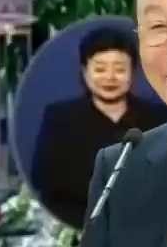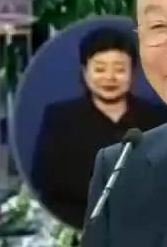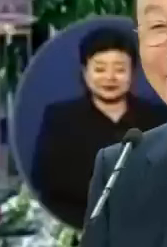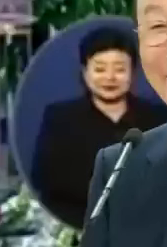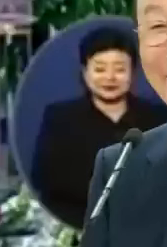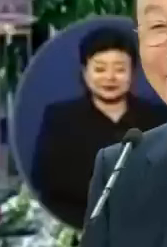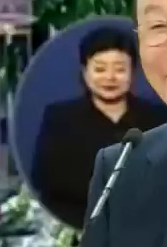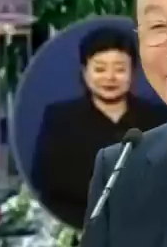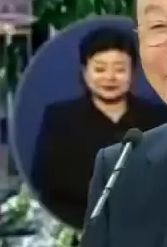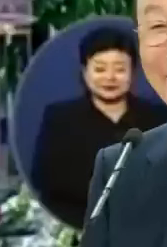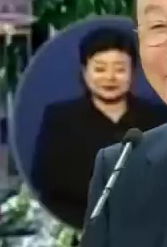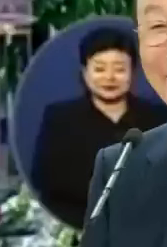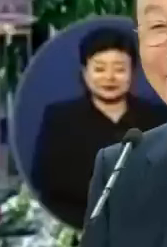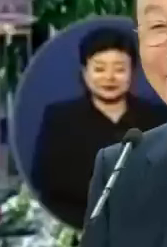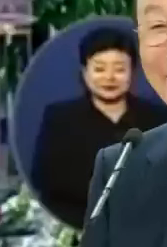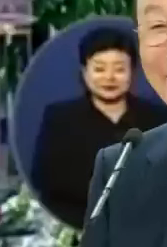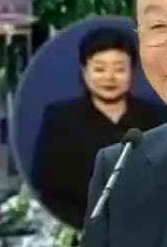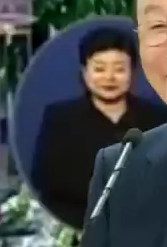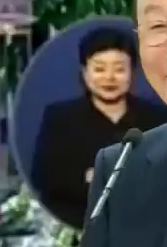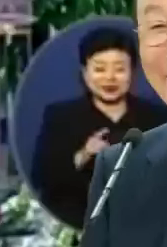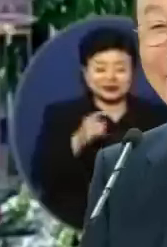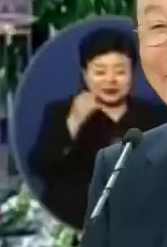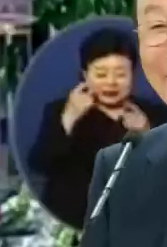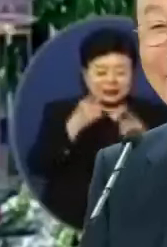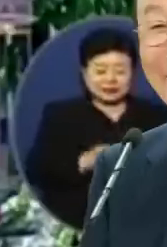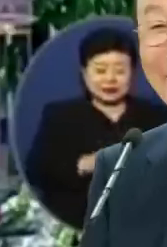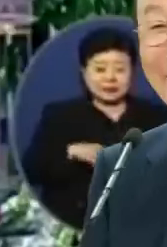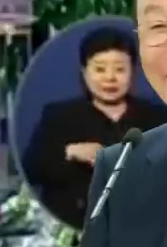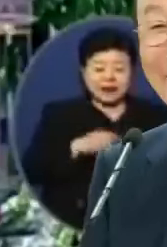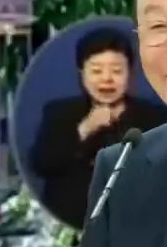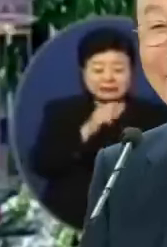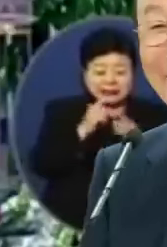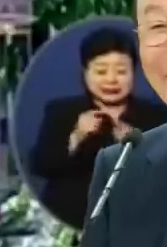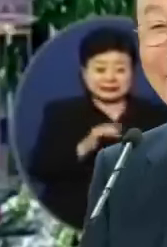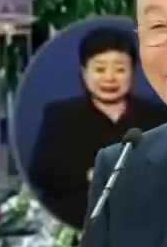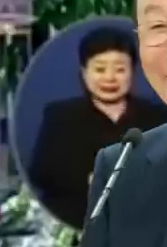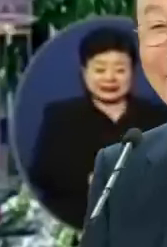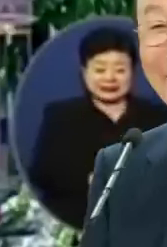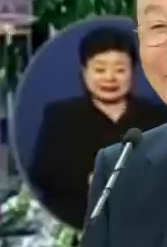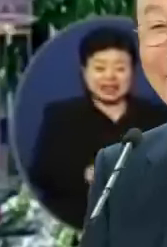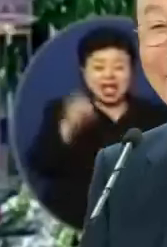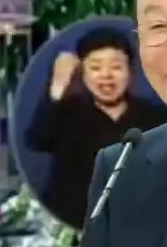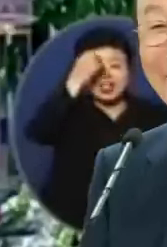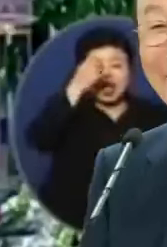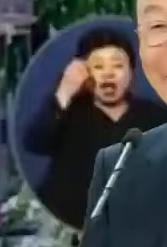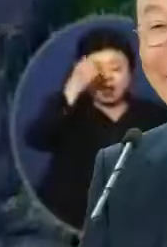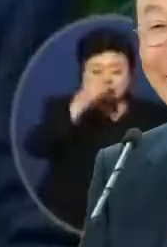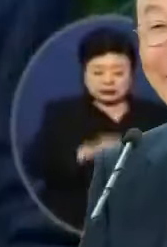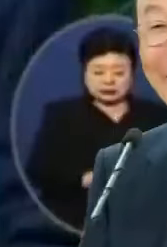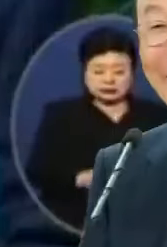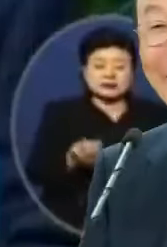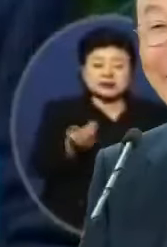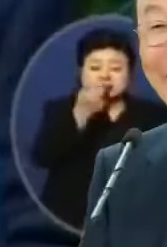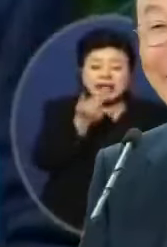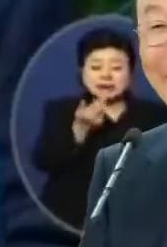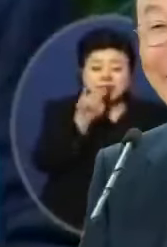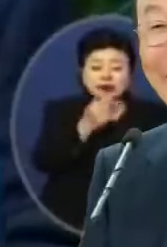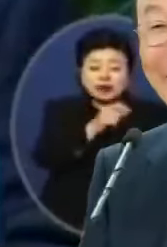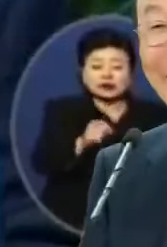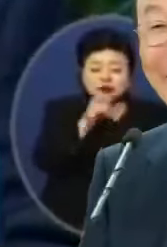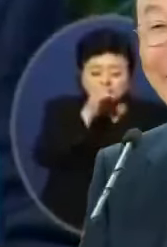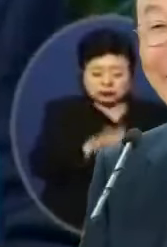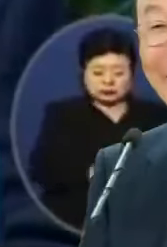어떤 것을 우리는 깨달아야 되는 것입니다. 말씀 자체가 영이요 생명이라고 성경이 말씀하고